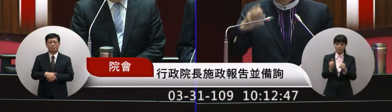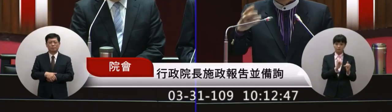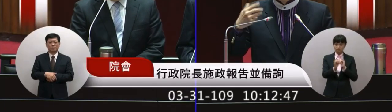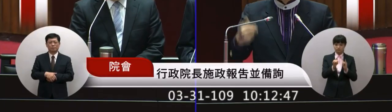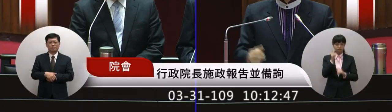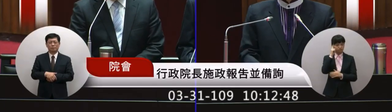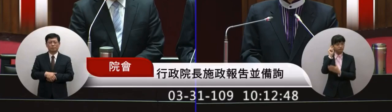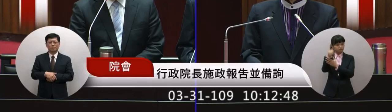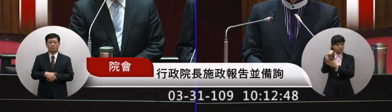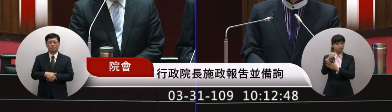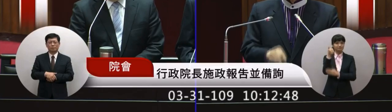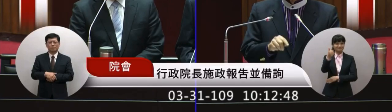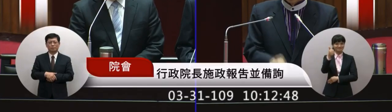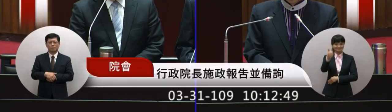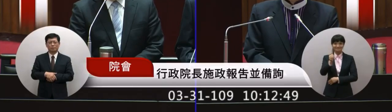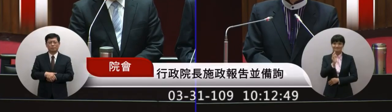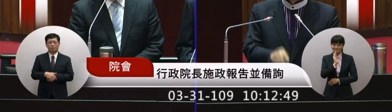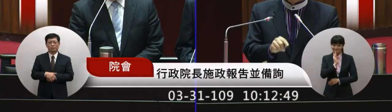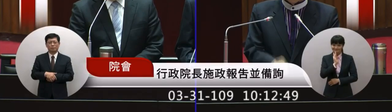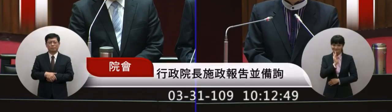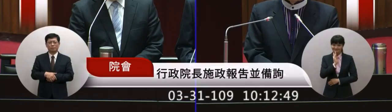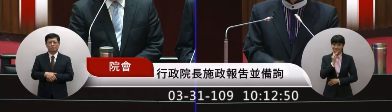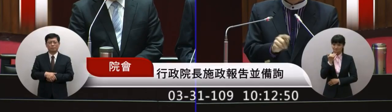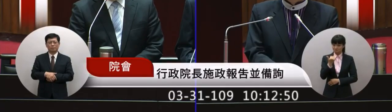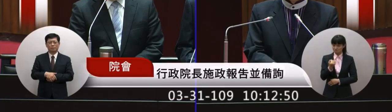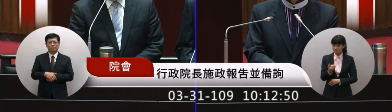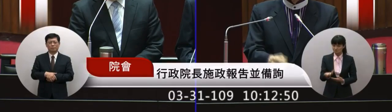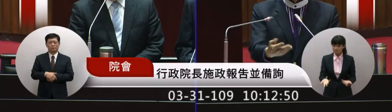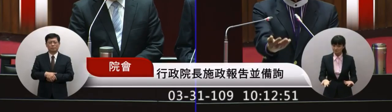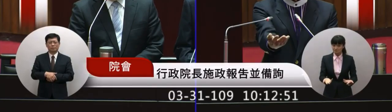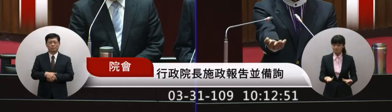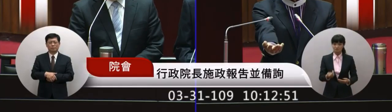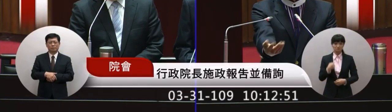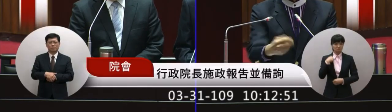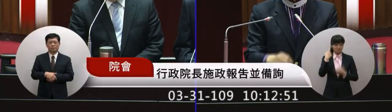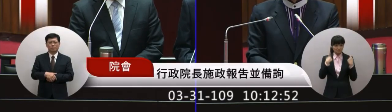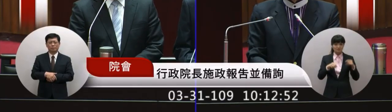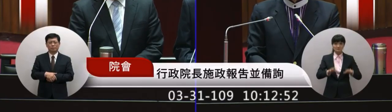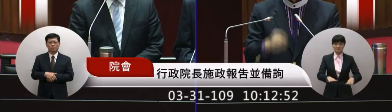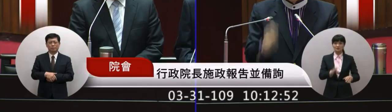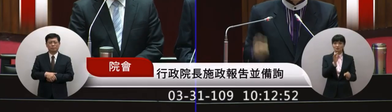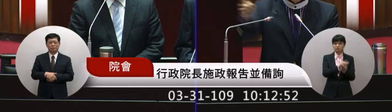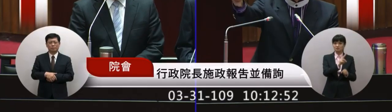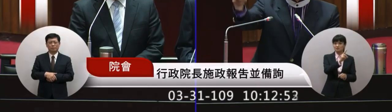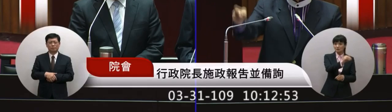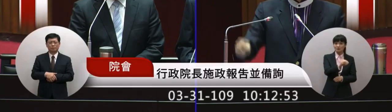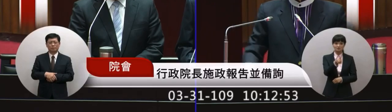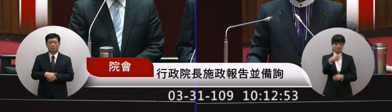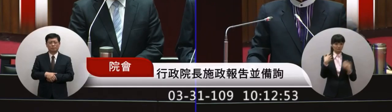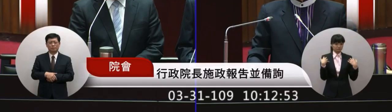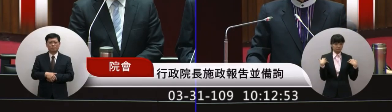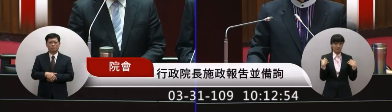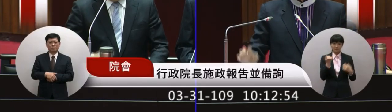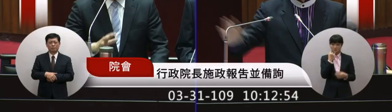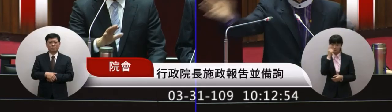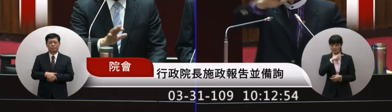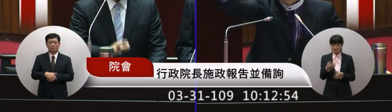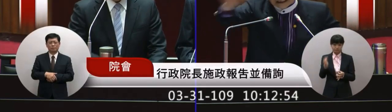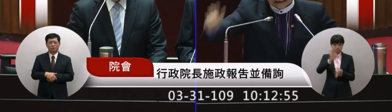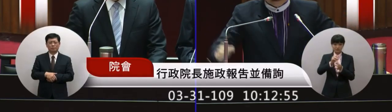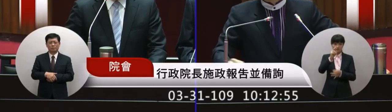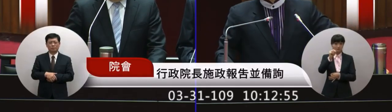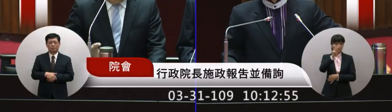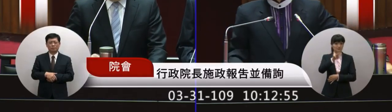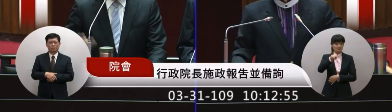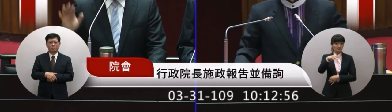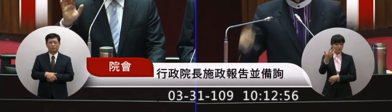定啊，就调23800，有没有可能把20000干脆由这里付钱啊，提升到23800，差唔